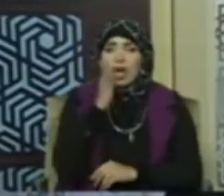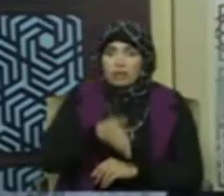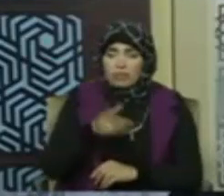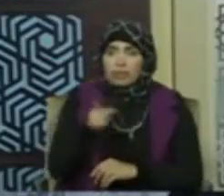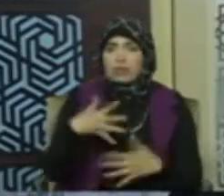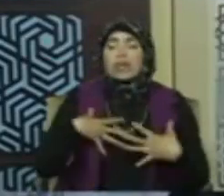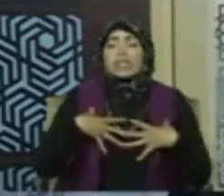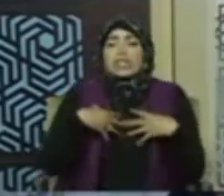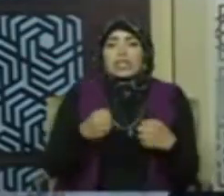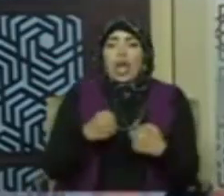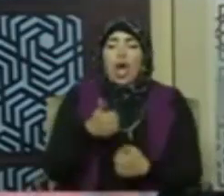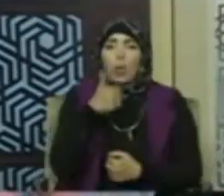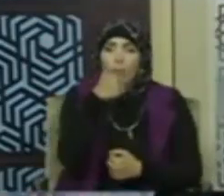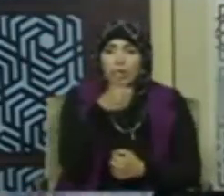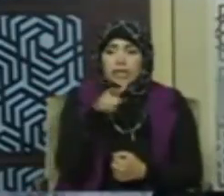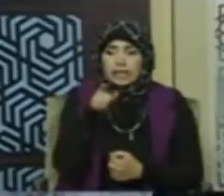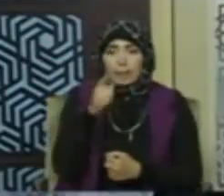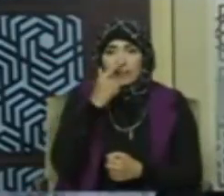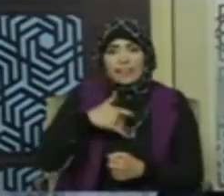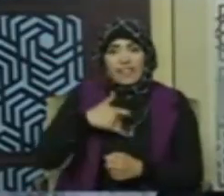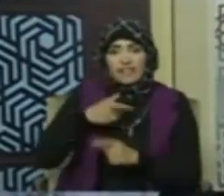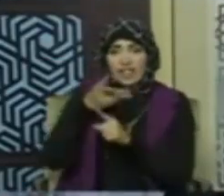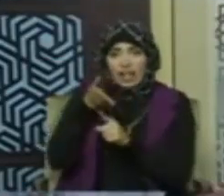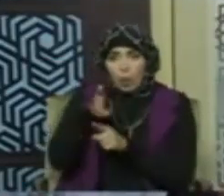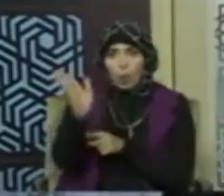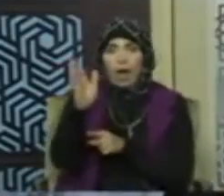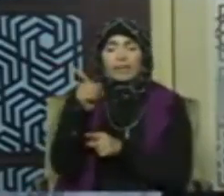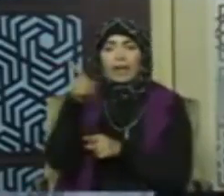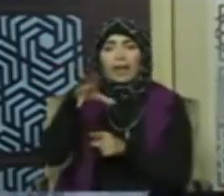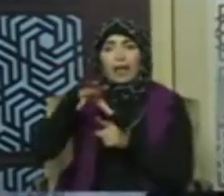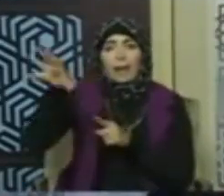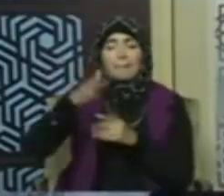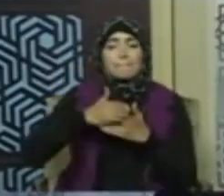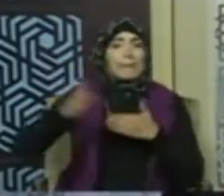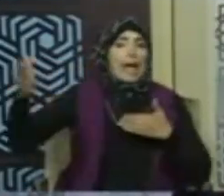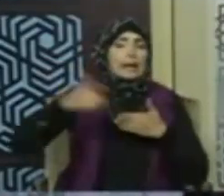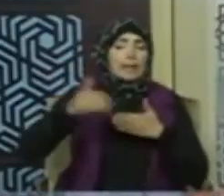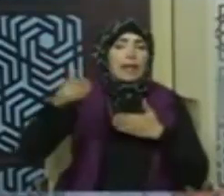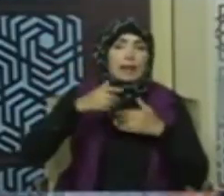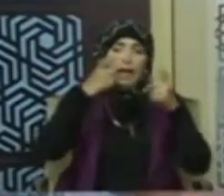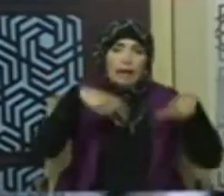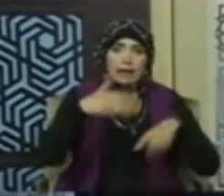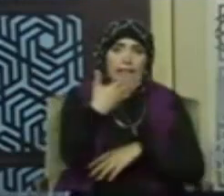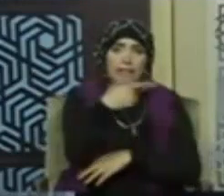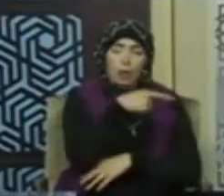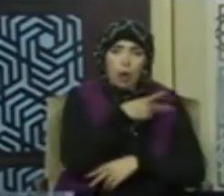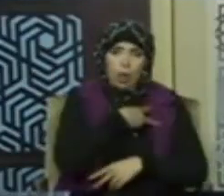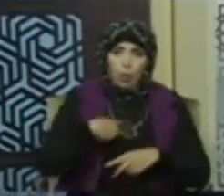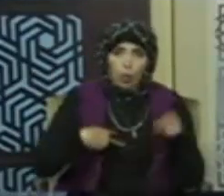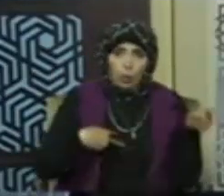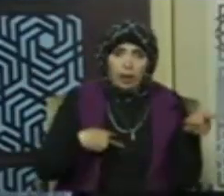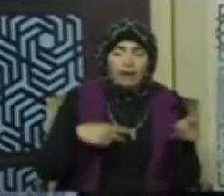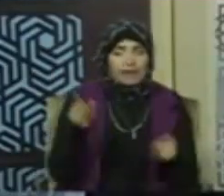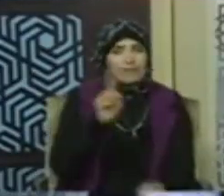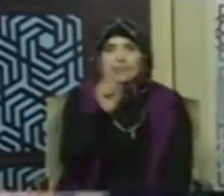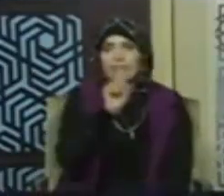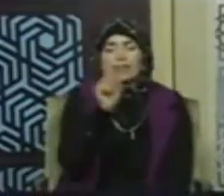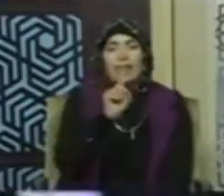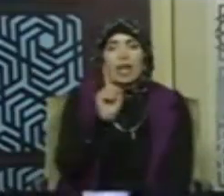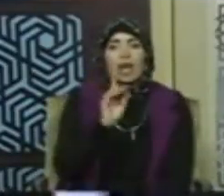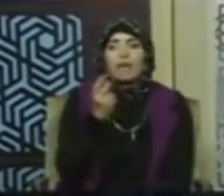الصحة الجيدة بنفسك بعيدا عن الدولة؟ إذن القدرة لا تقاس بقدرة الأفراد